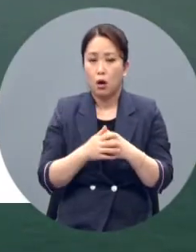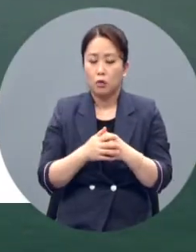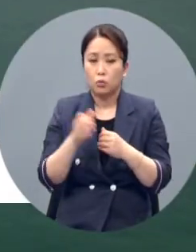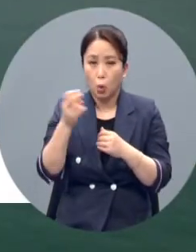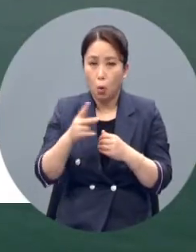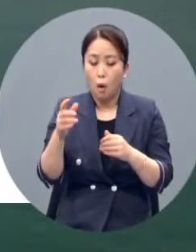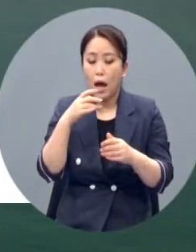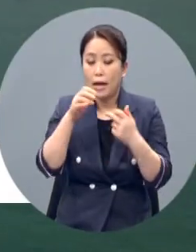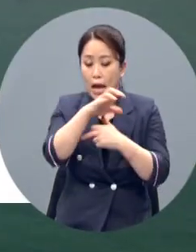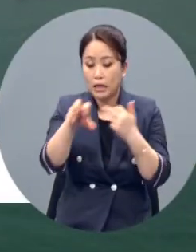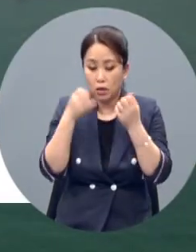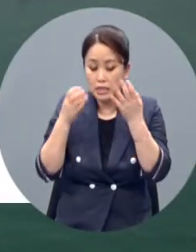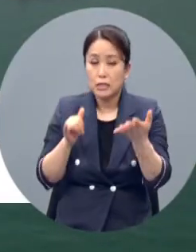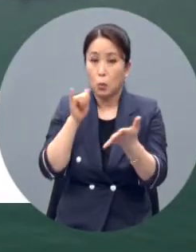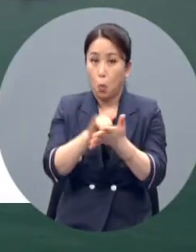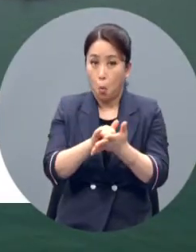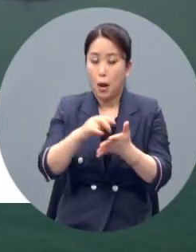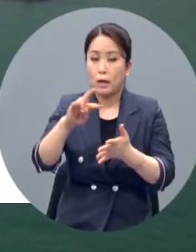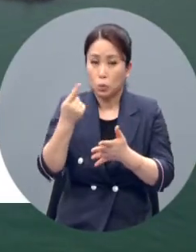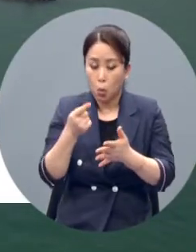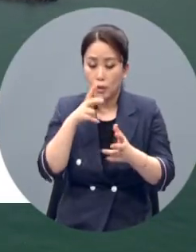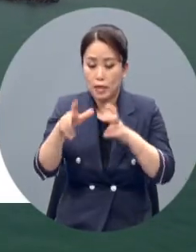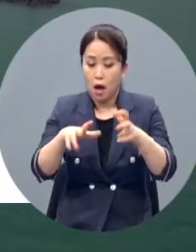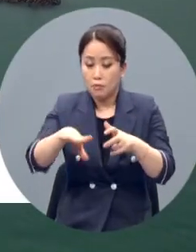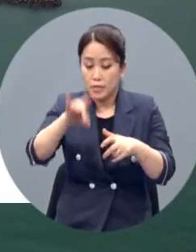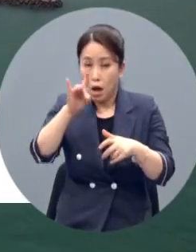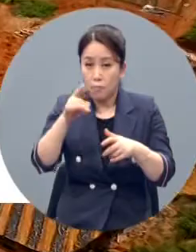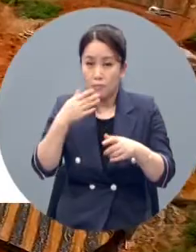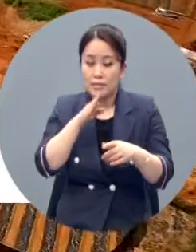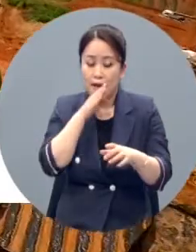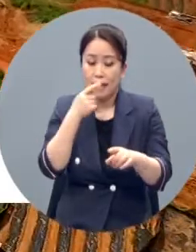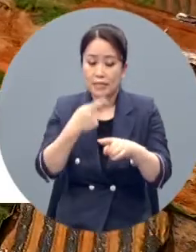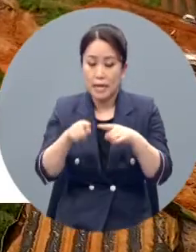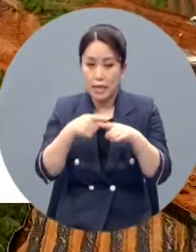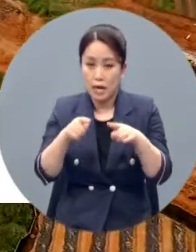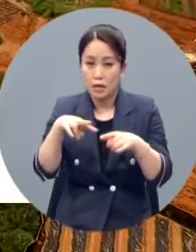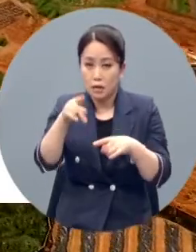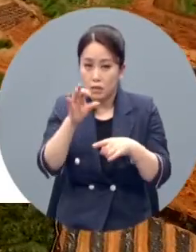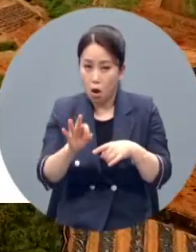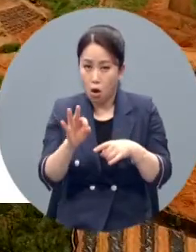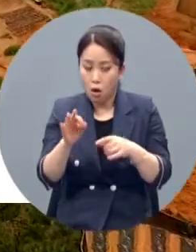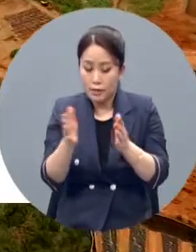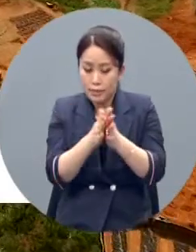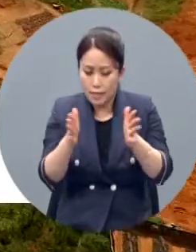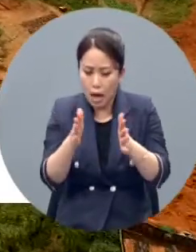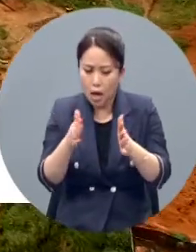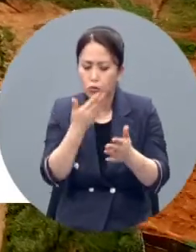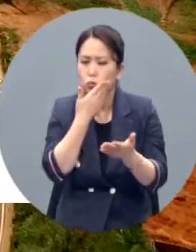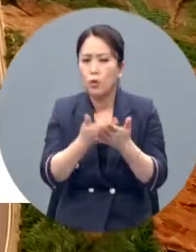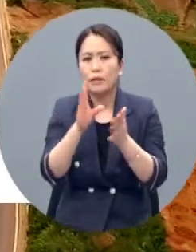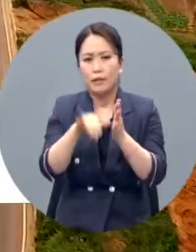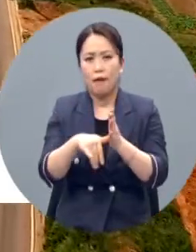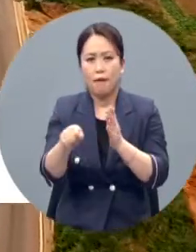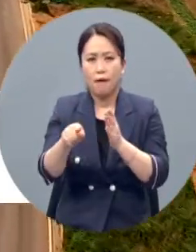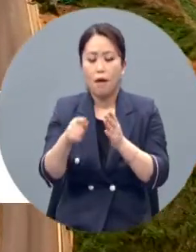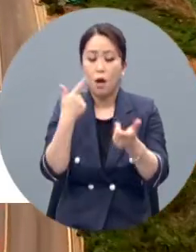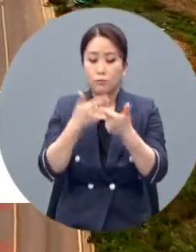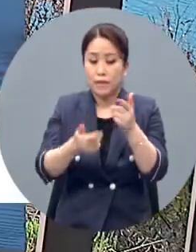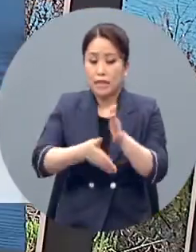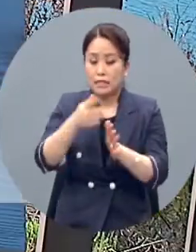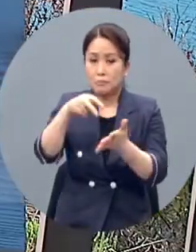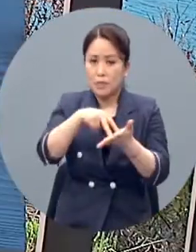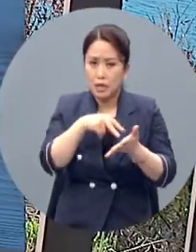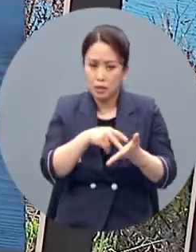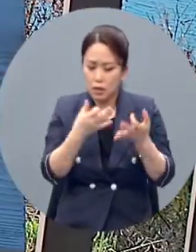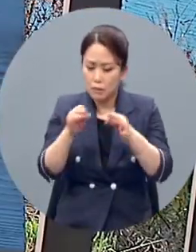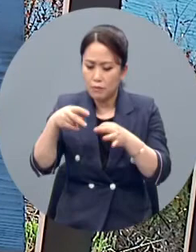신고한 역시 사업의 초탄 추인 사전 타당성 조사 에 돌입한 중요 시점 입니다 부산시 로선 김경수